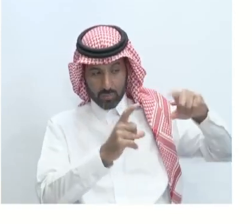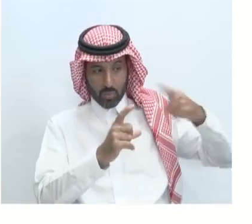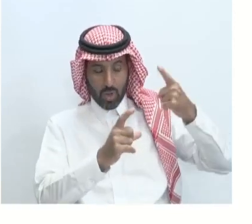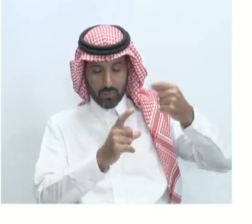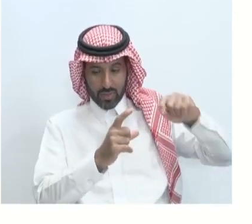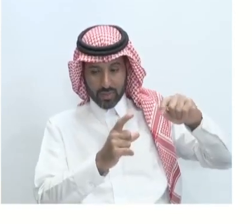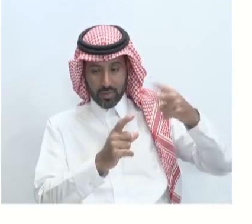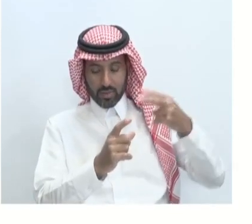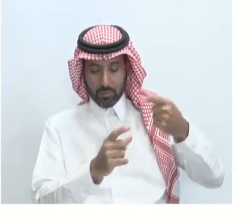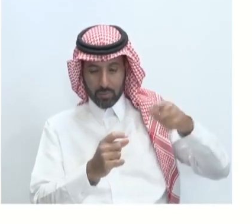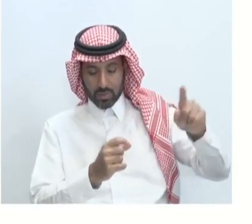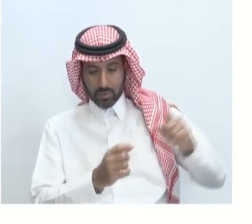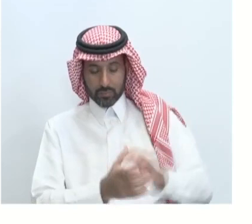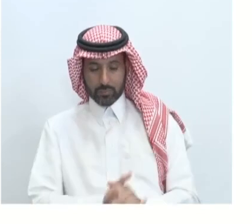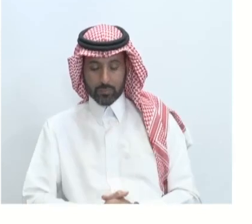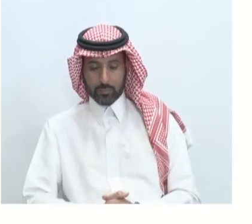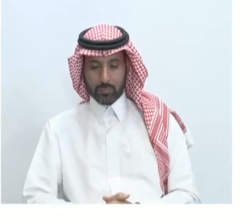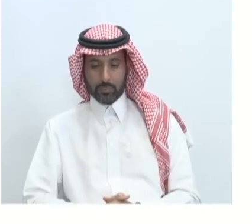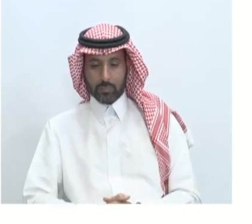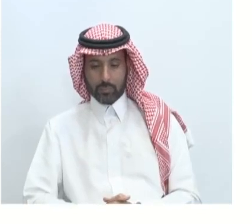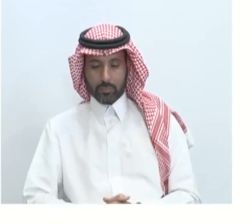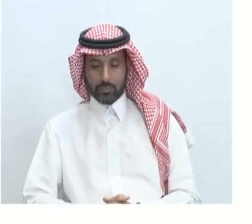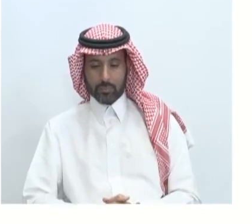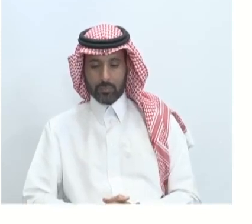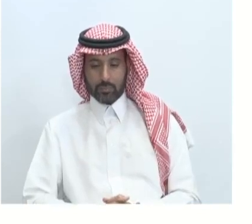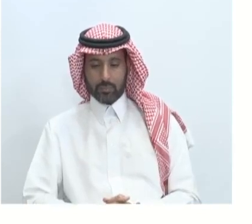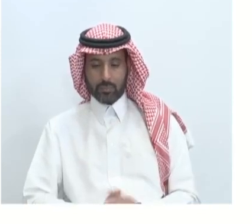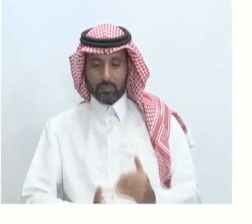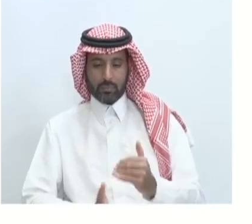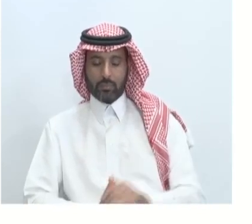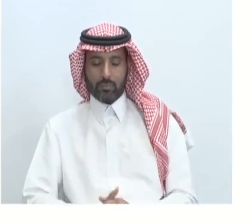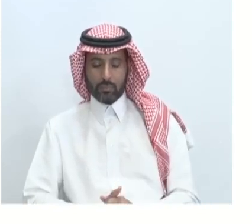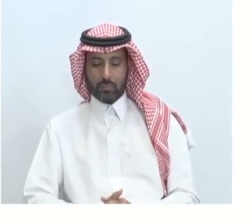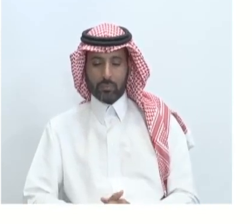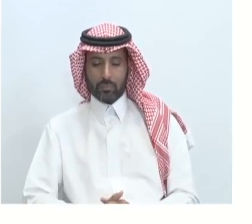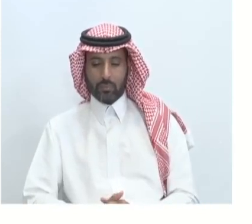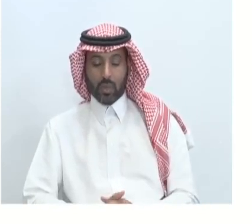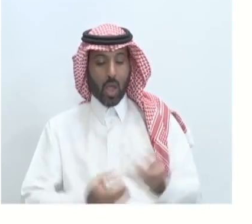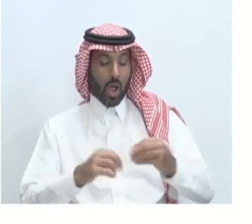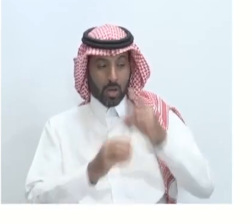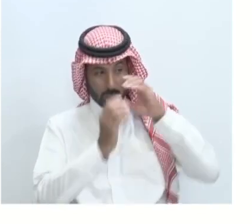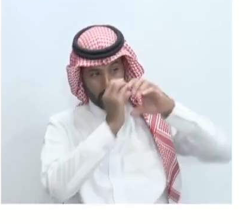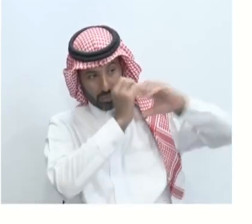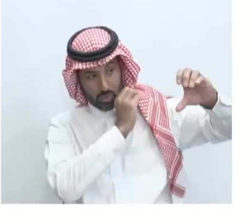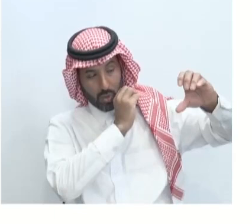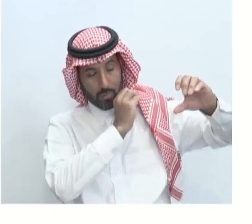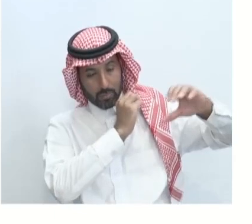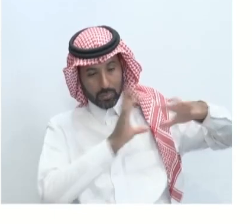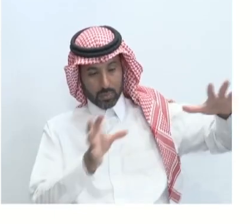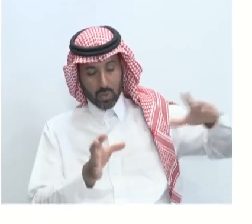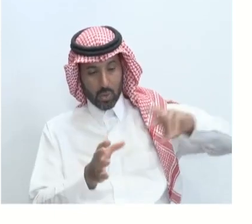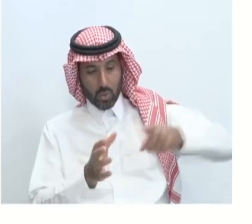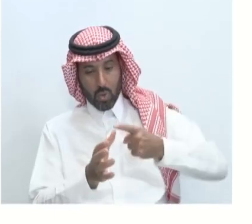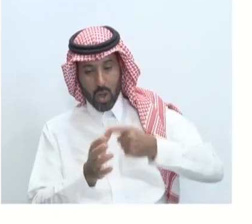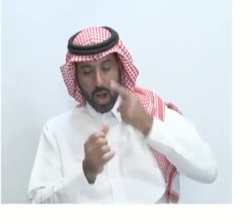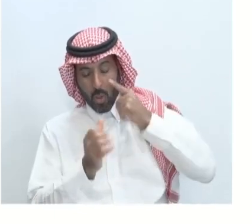1.2 متر عزيزي الطالب عزيزتي الطالبه واغلب التلسكوبات شيوعا هو النوع